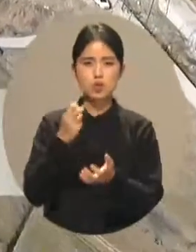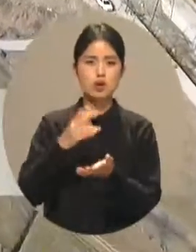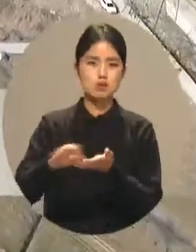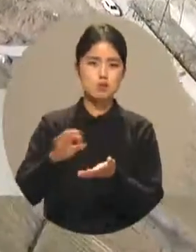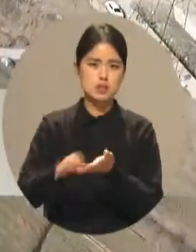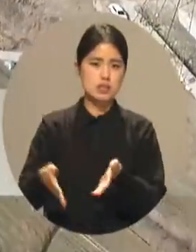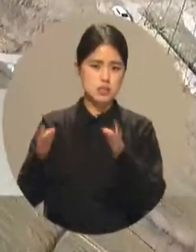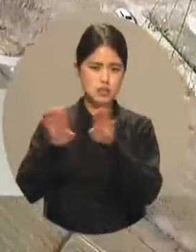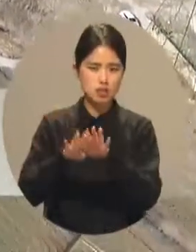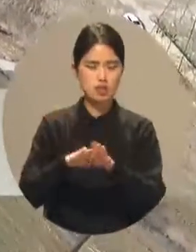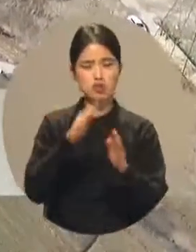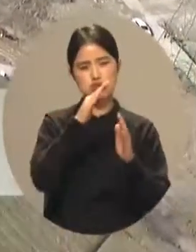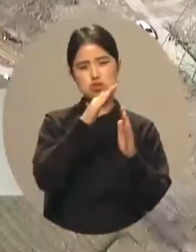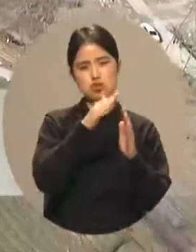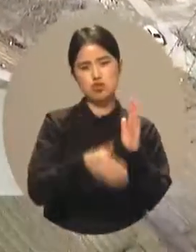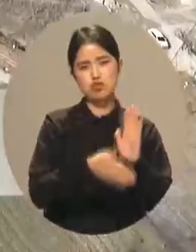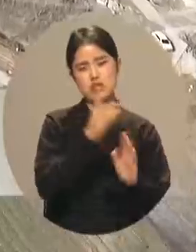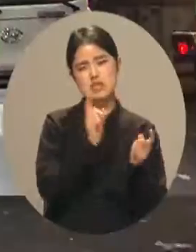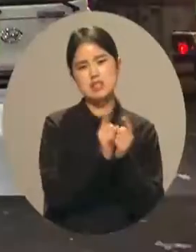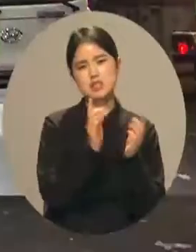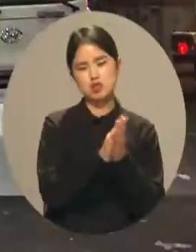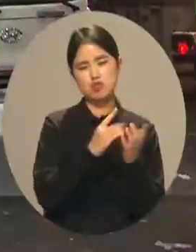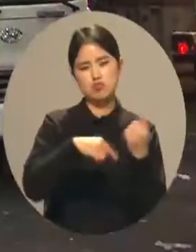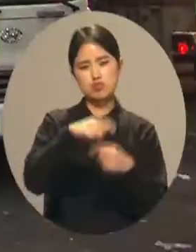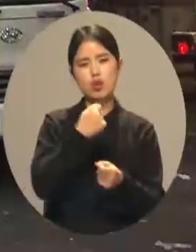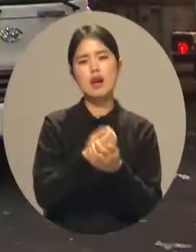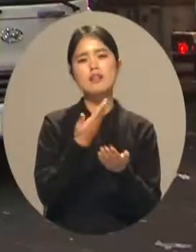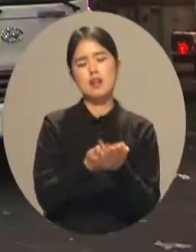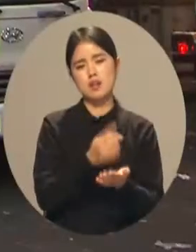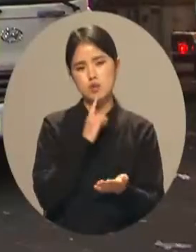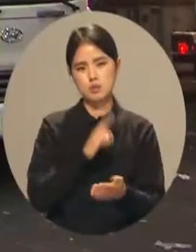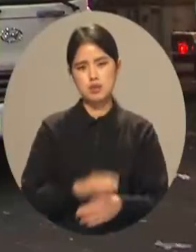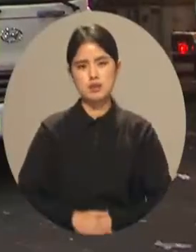타운을 전주시가 직접 운영하는 방안을 적극 검토해야 한다고 밝혔습니다